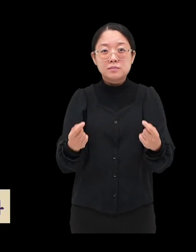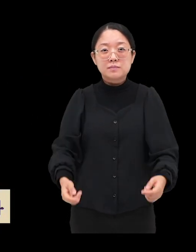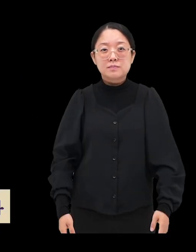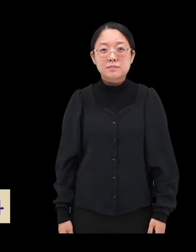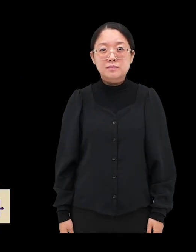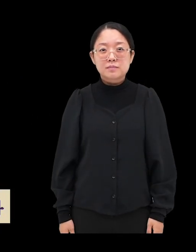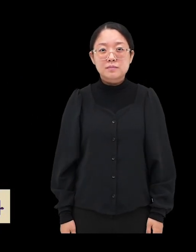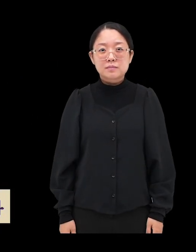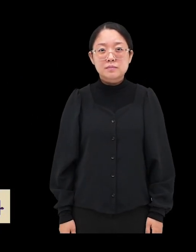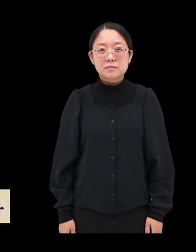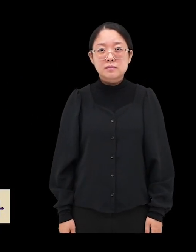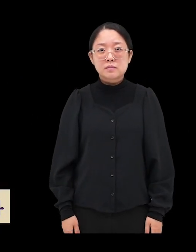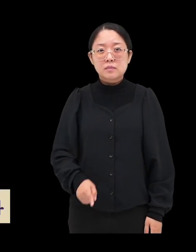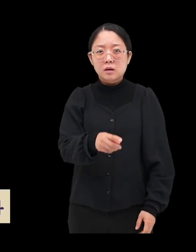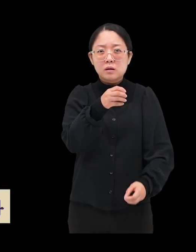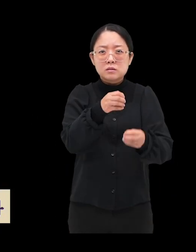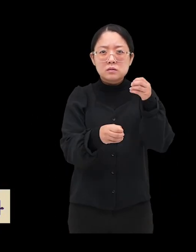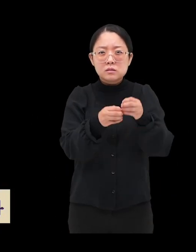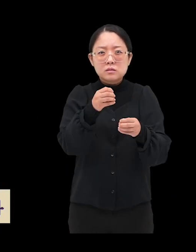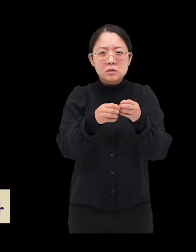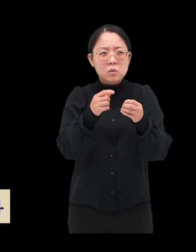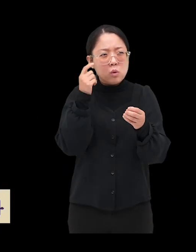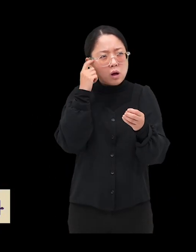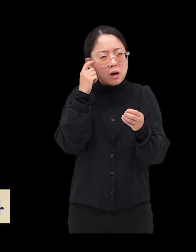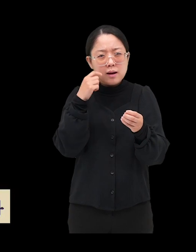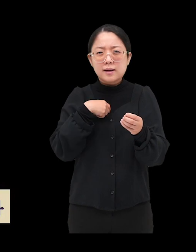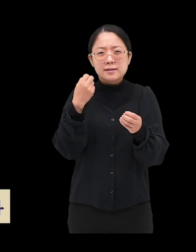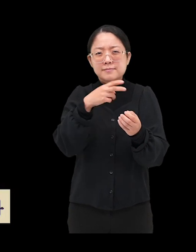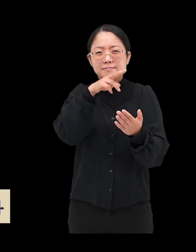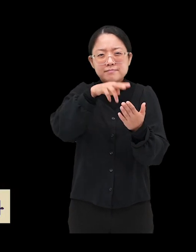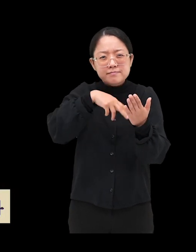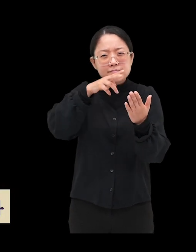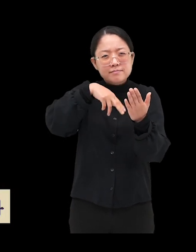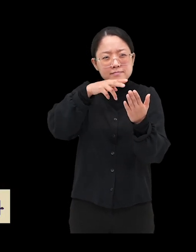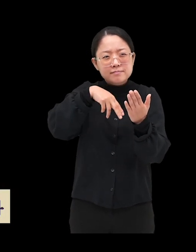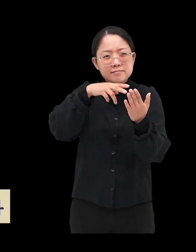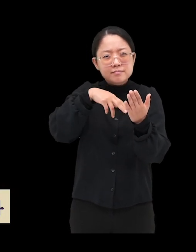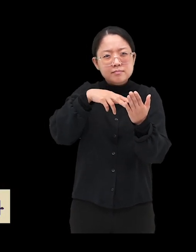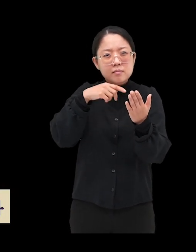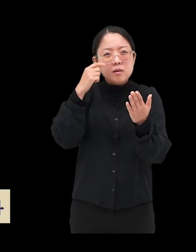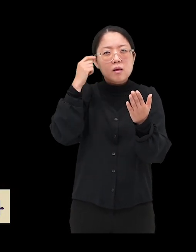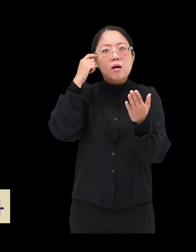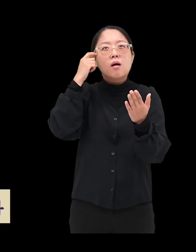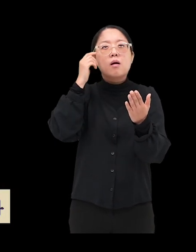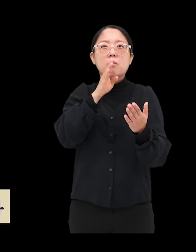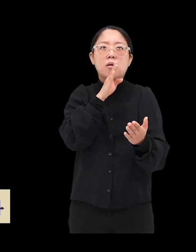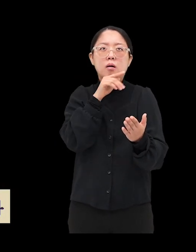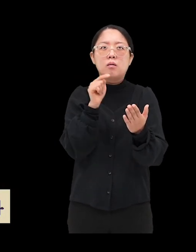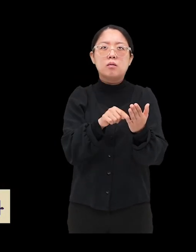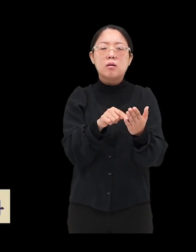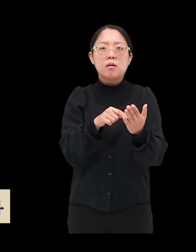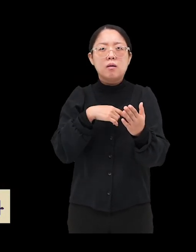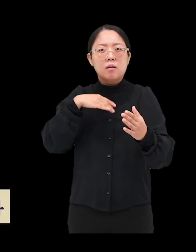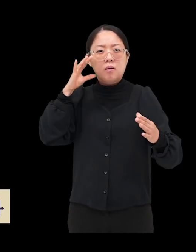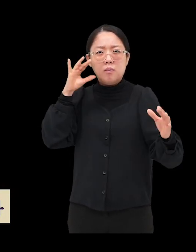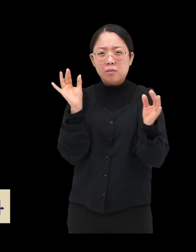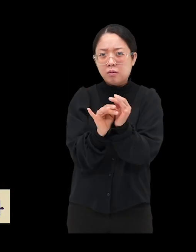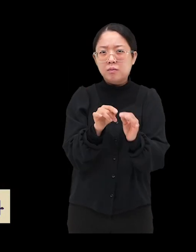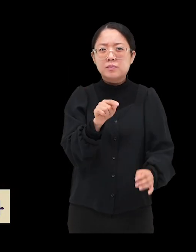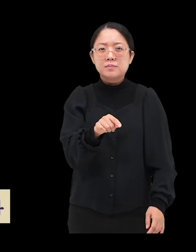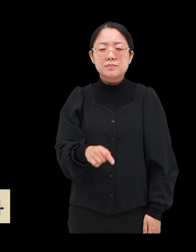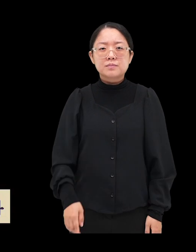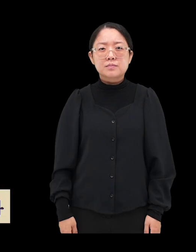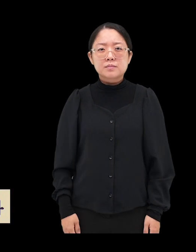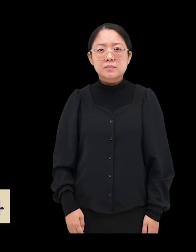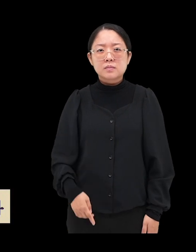이 시를 왜 이렇게 내가 매일 읽고 있나 생각을 해보았더니 바로 이 부분 때문인 것 같아요. 남들과 발 맞출 수